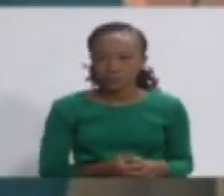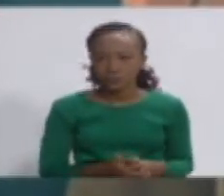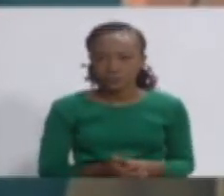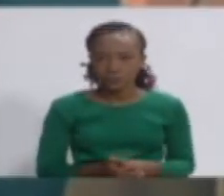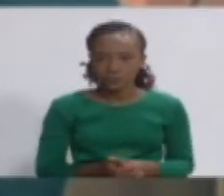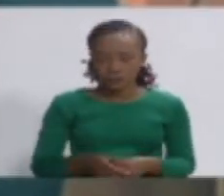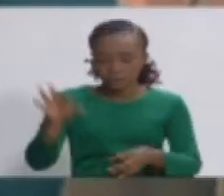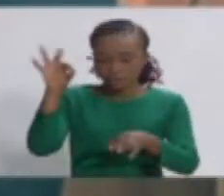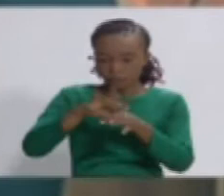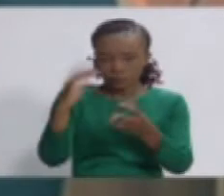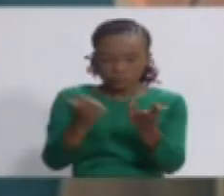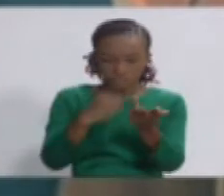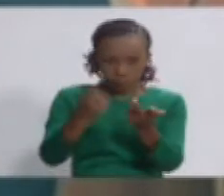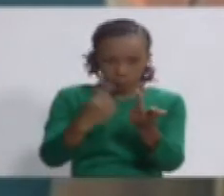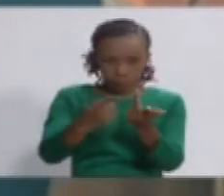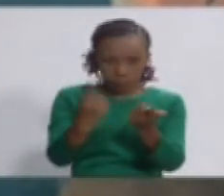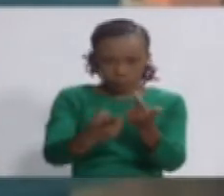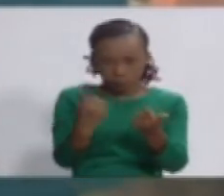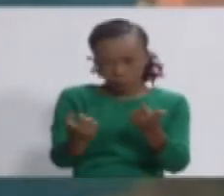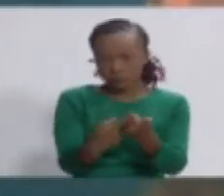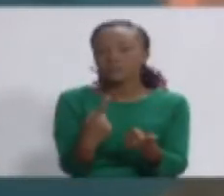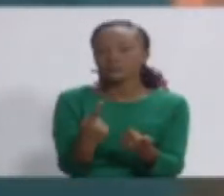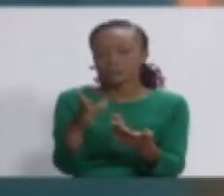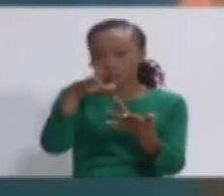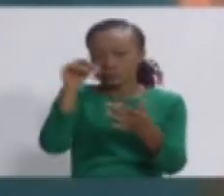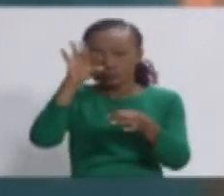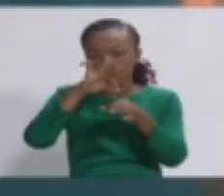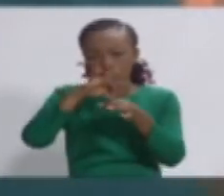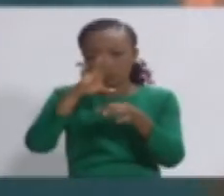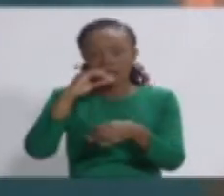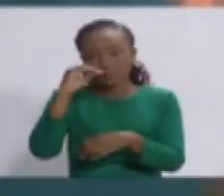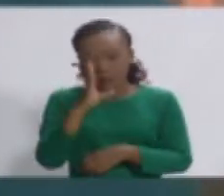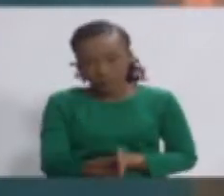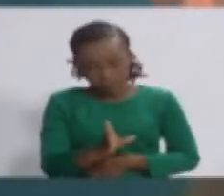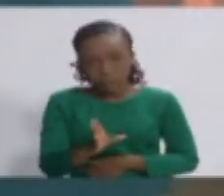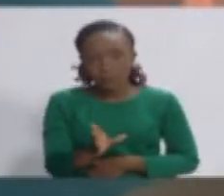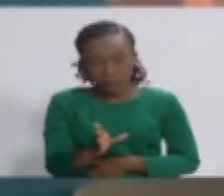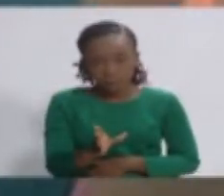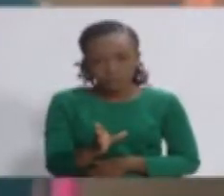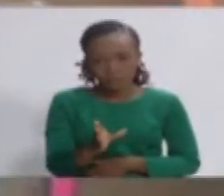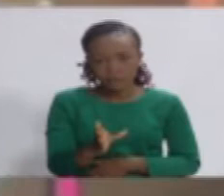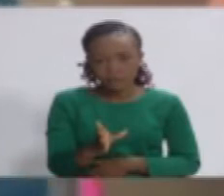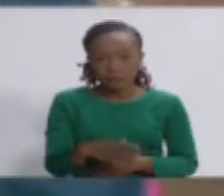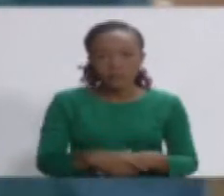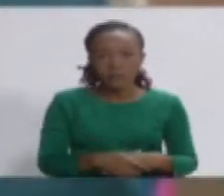Huku kura zikihesabiwa katika hafla ya kuchagua spika wa bunge la kaunti ya Bomet,